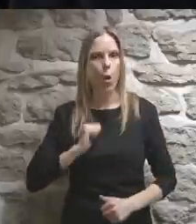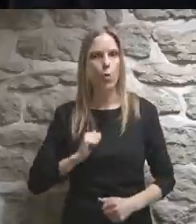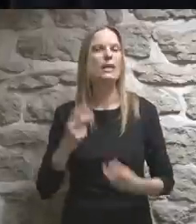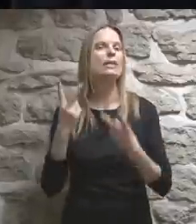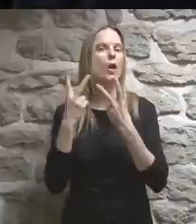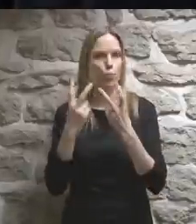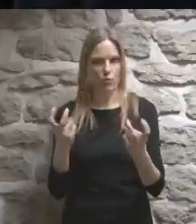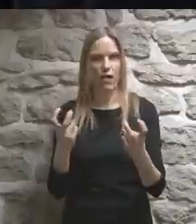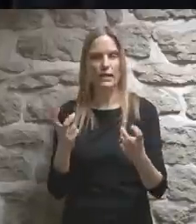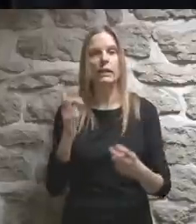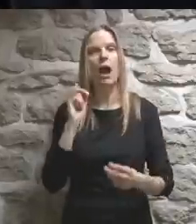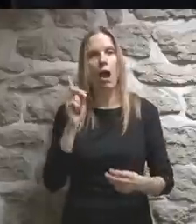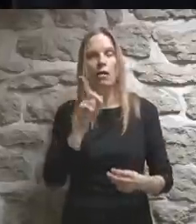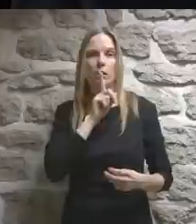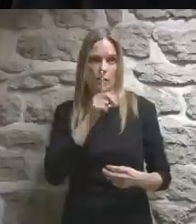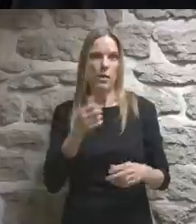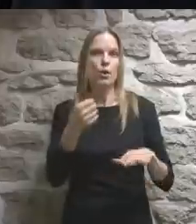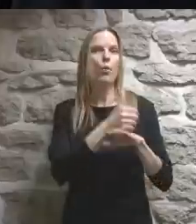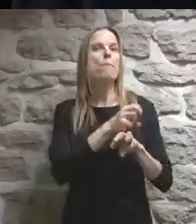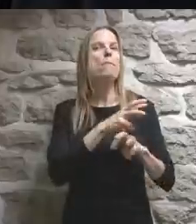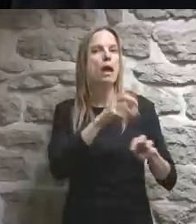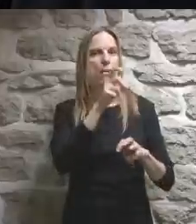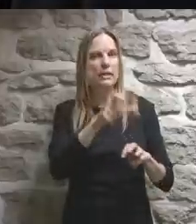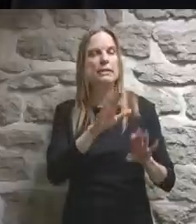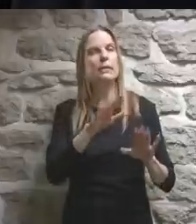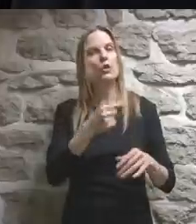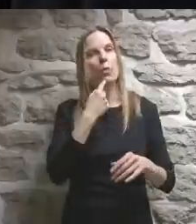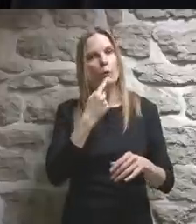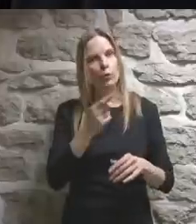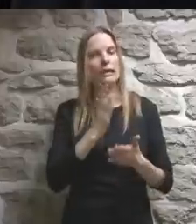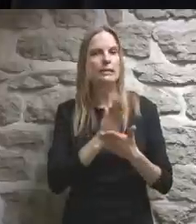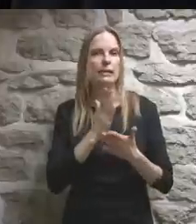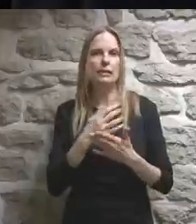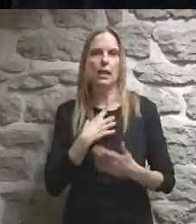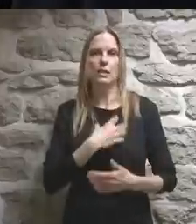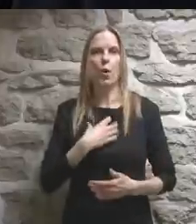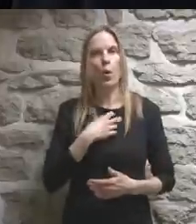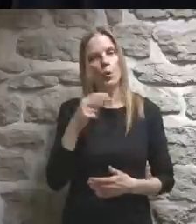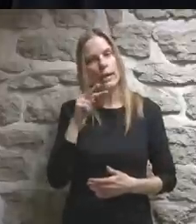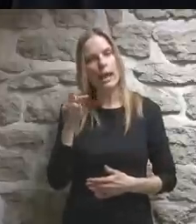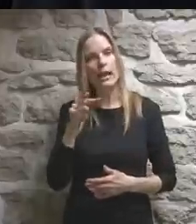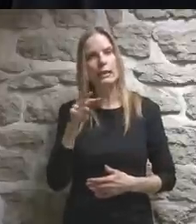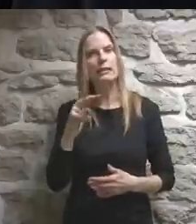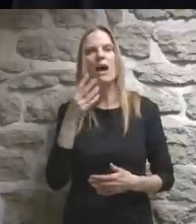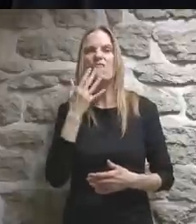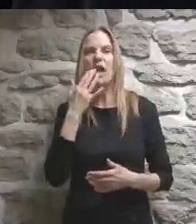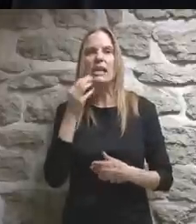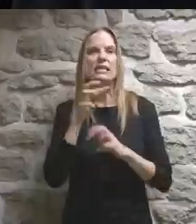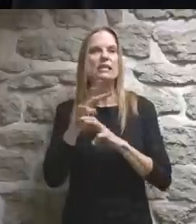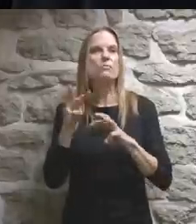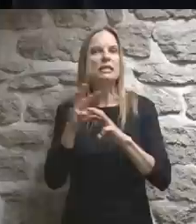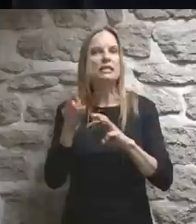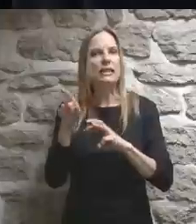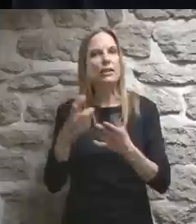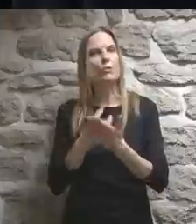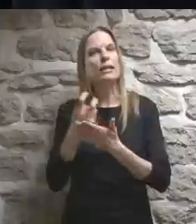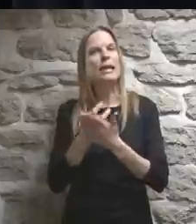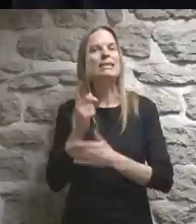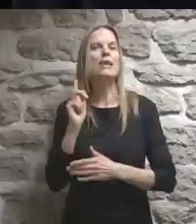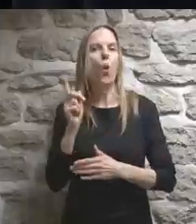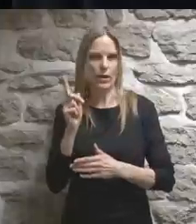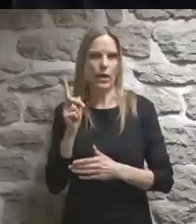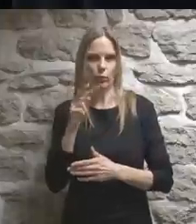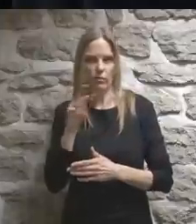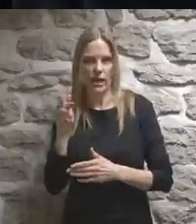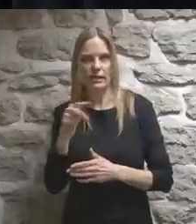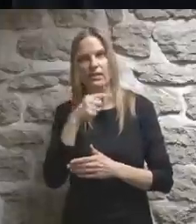turvaline, aga nagu ka siin peaminister puudutas, siis kindlasti on oluline jälgida ka neid välisministeriumi poolt antud reisihoiatusi, olgu nad